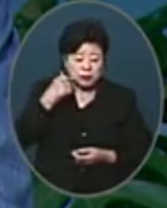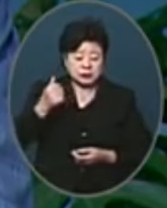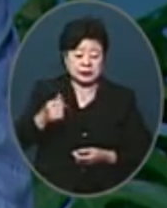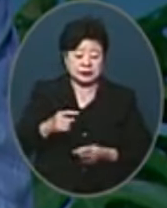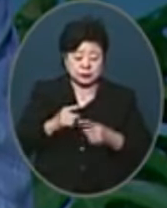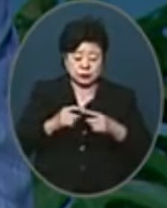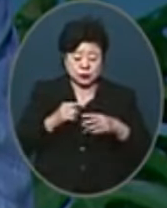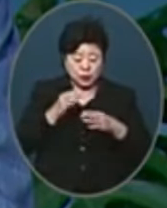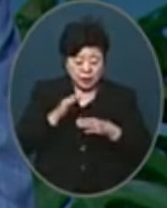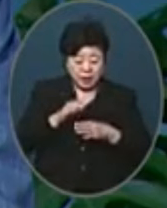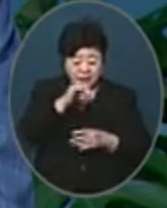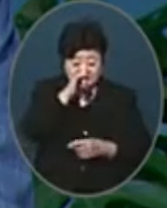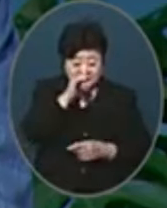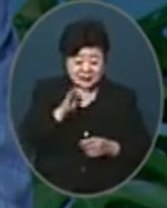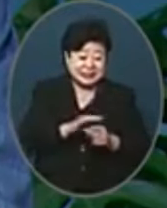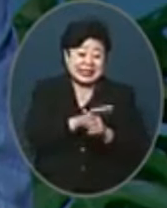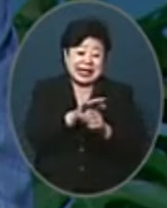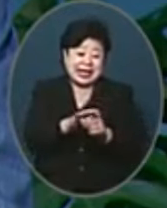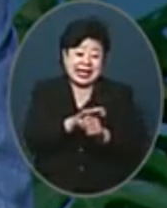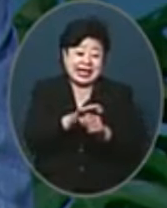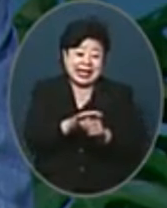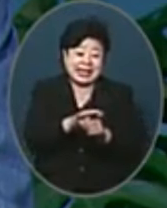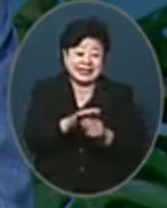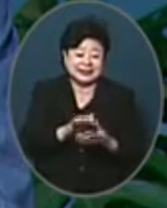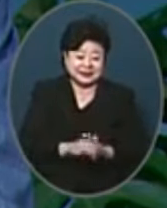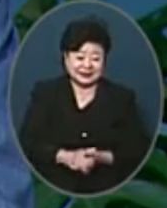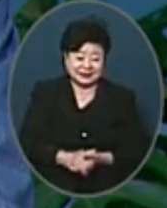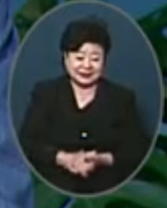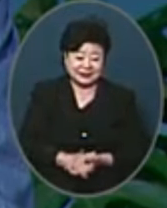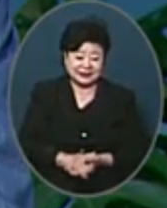교회 사랑이